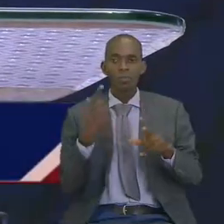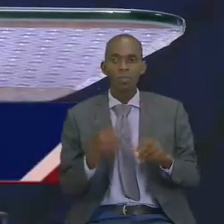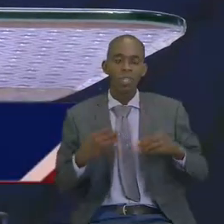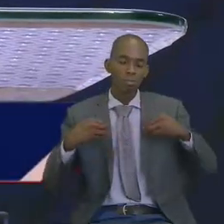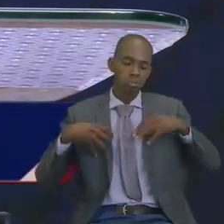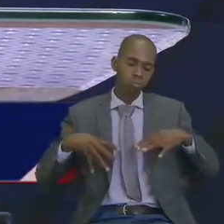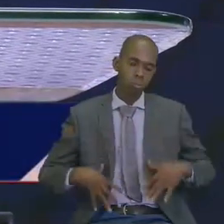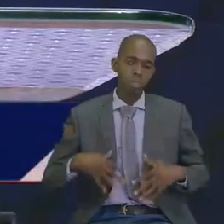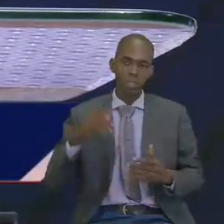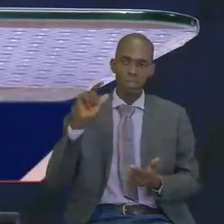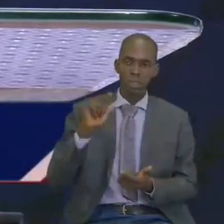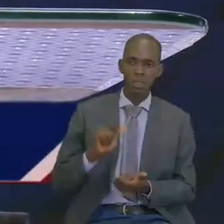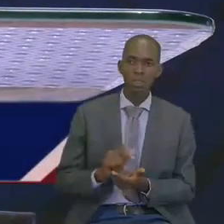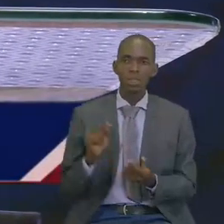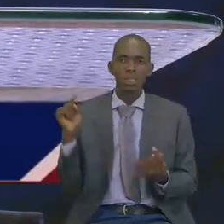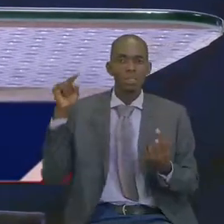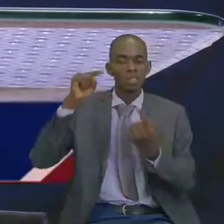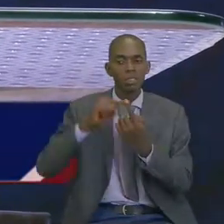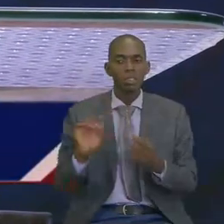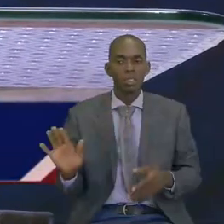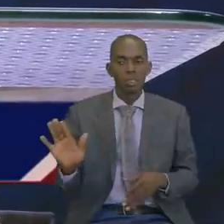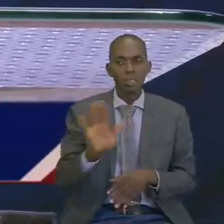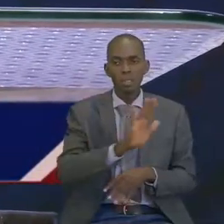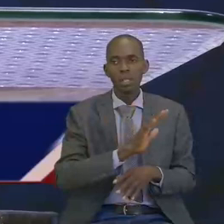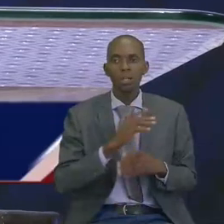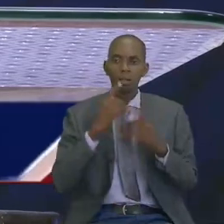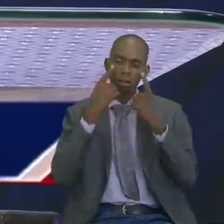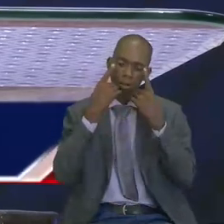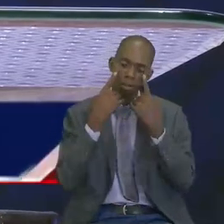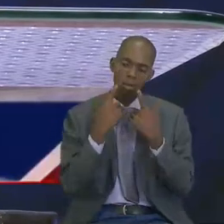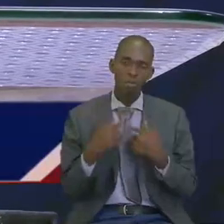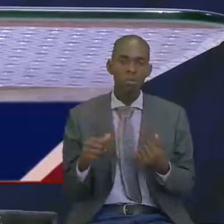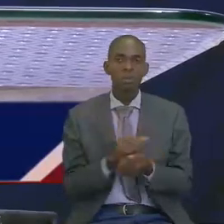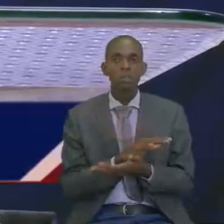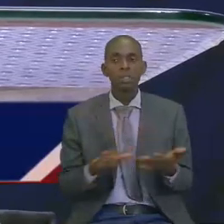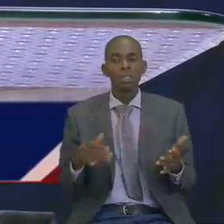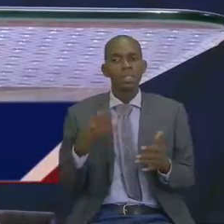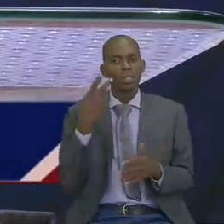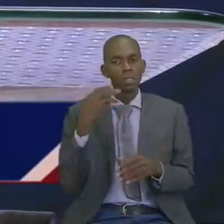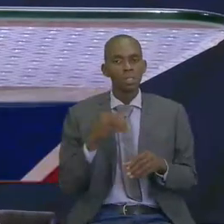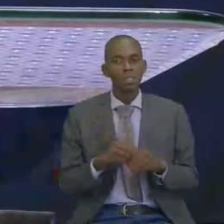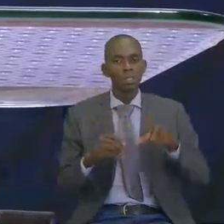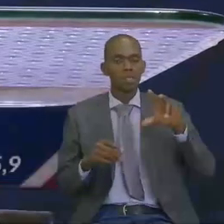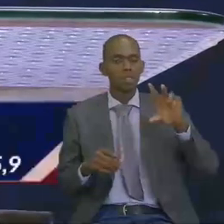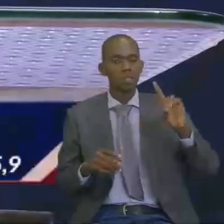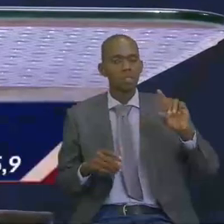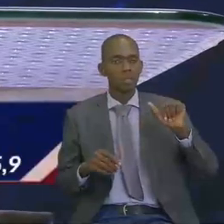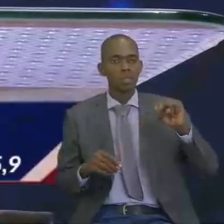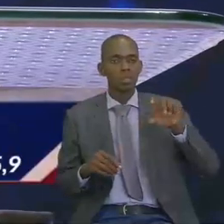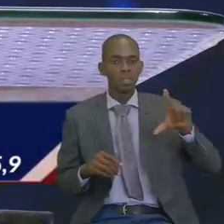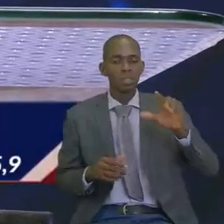perplexe jusqu'à leur destruction lamentable. Nous allons